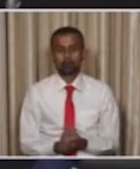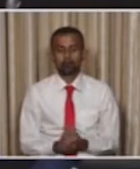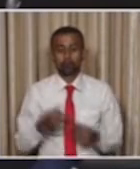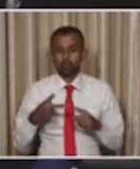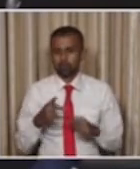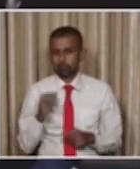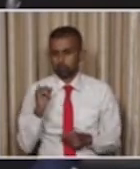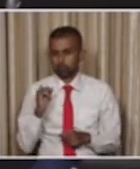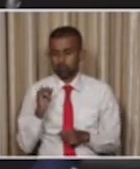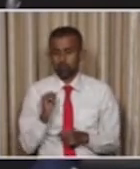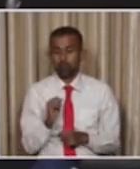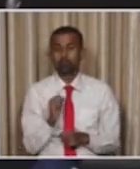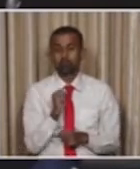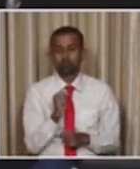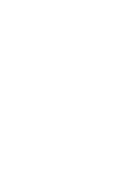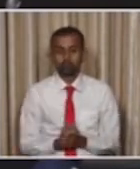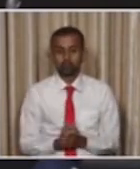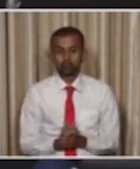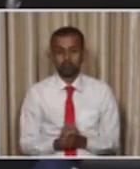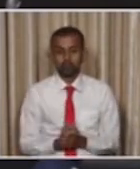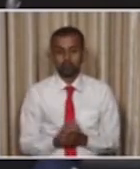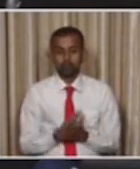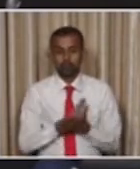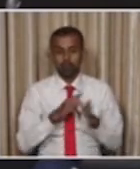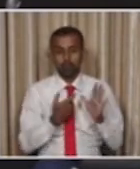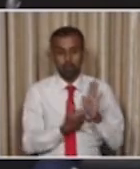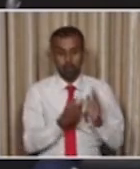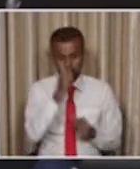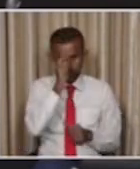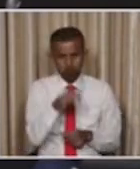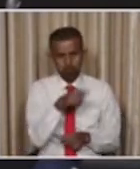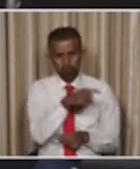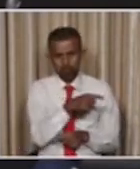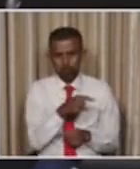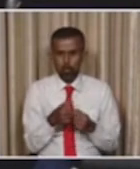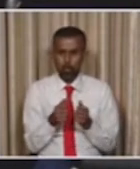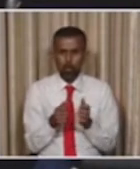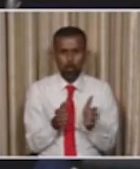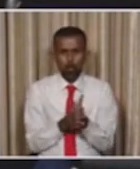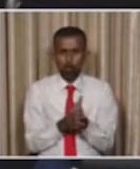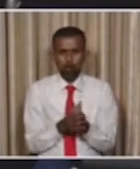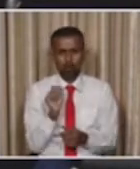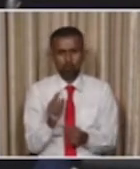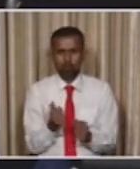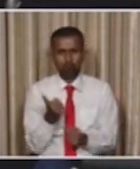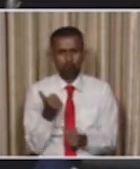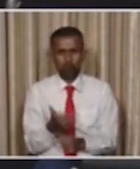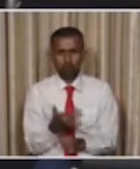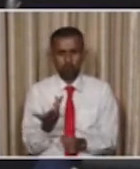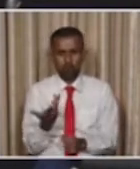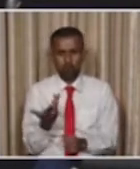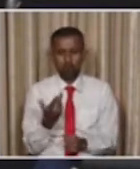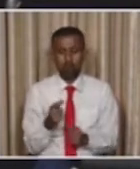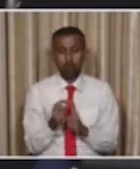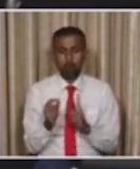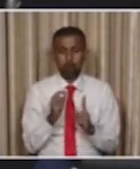නරක පූර්වාදර්ශය තමයි ගරු කතානායකතුමනි හර්ෂසිල්වා මැතිතුමාද මොන කමිටුවද කියන එක නෙමෙයි වැදගත් වෙන්නේ. අපේ පාර්ලිමේන්තුවේ